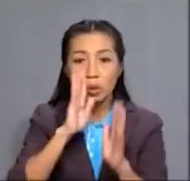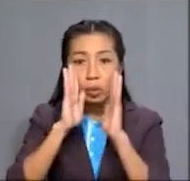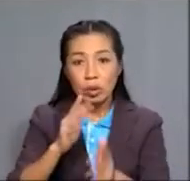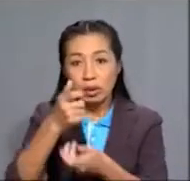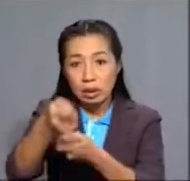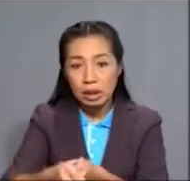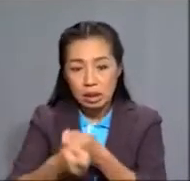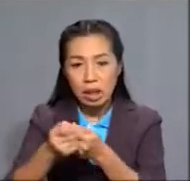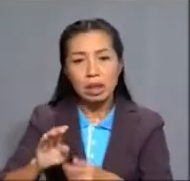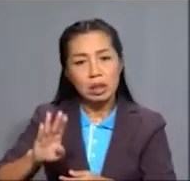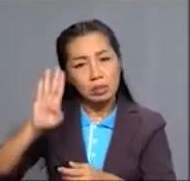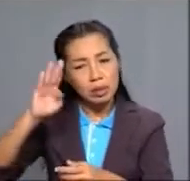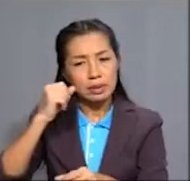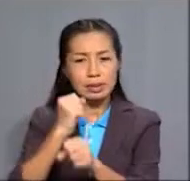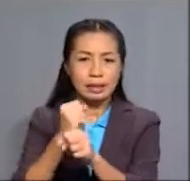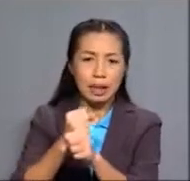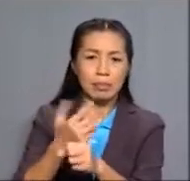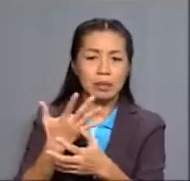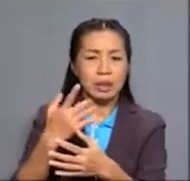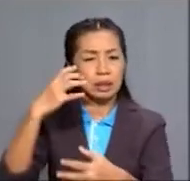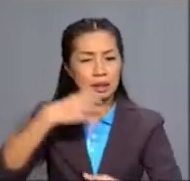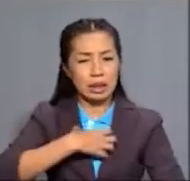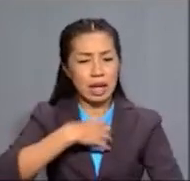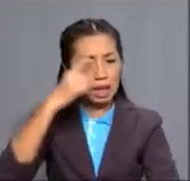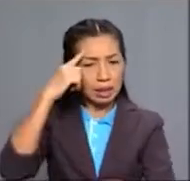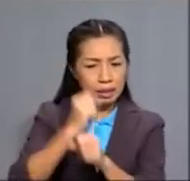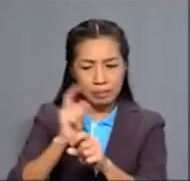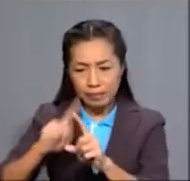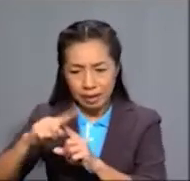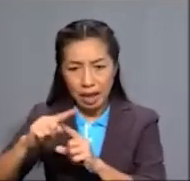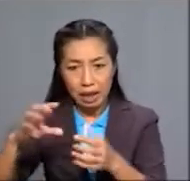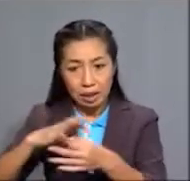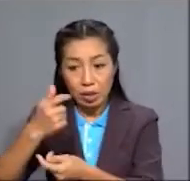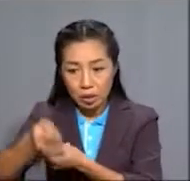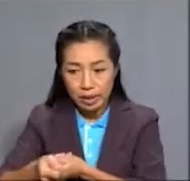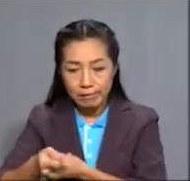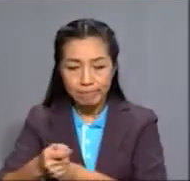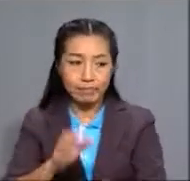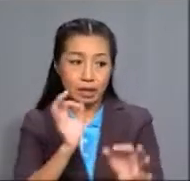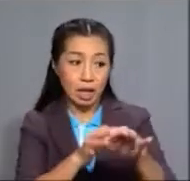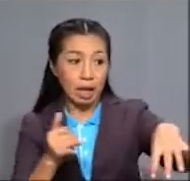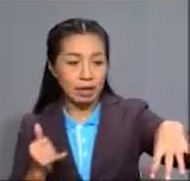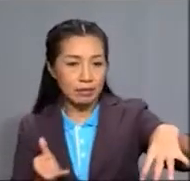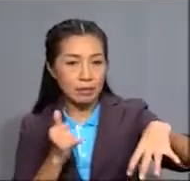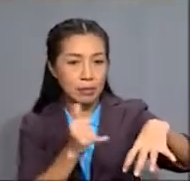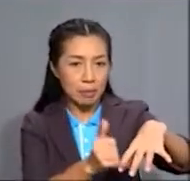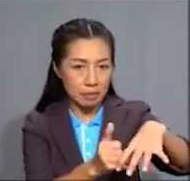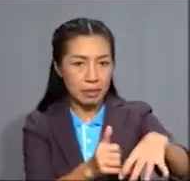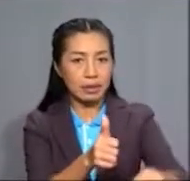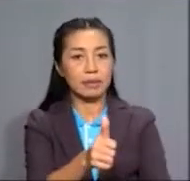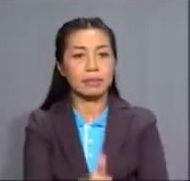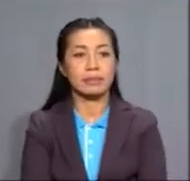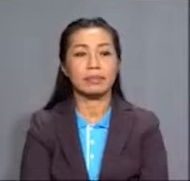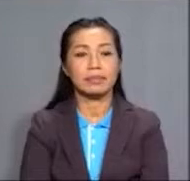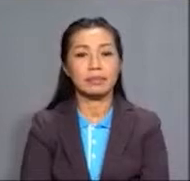นะครับที่จะทำอะไรขึ้นมาสักอย่างก็สามารถเดินไปที่ธกส.ทุกสาขา